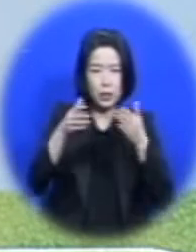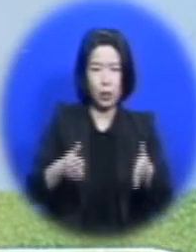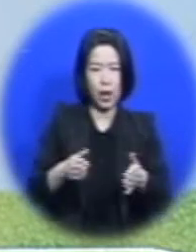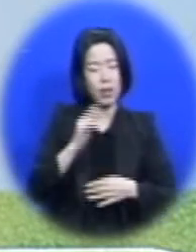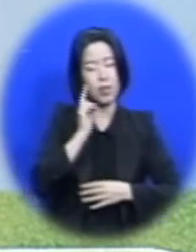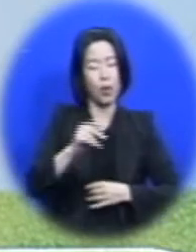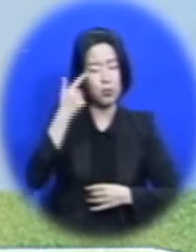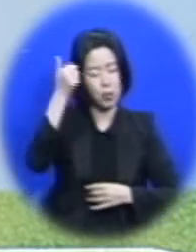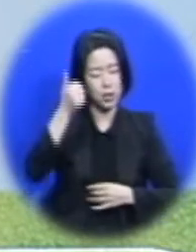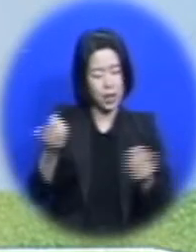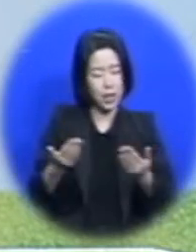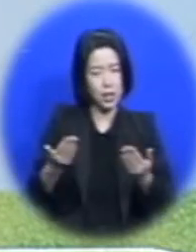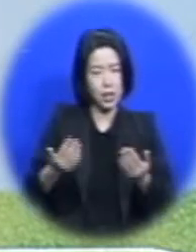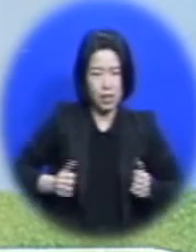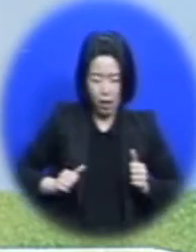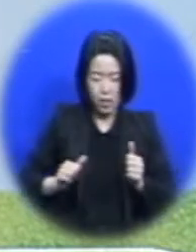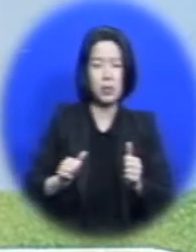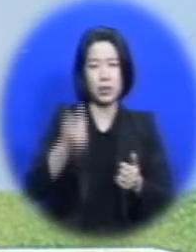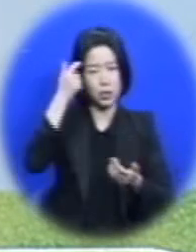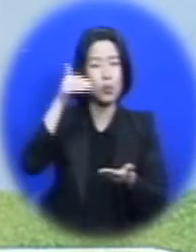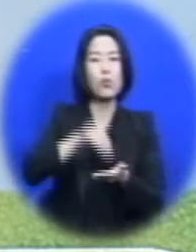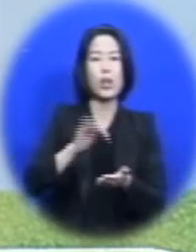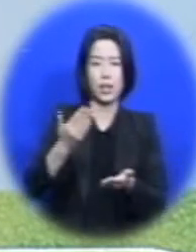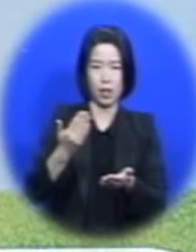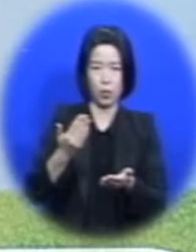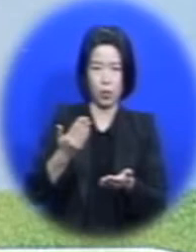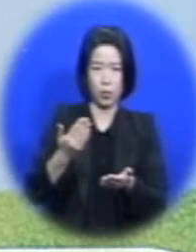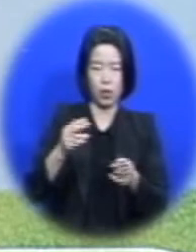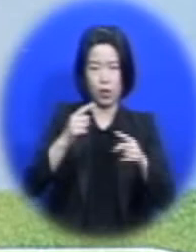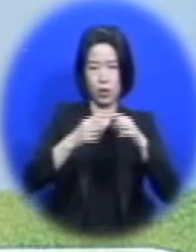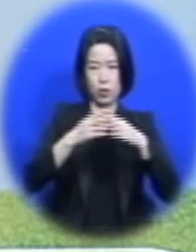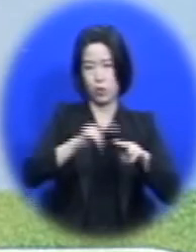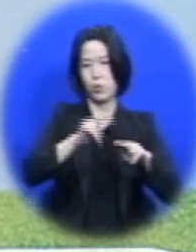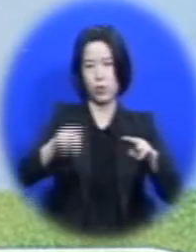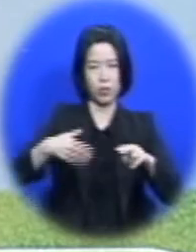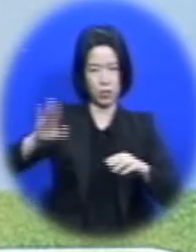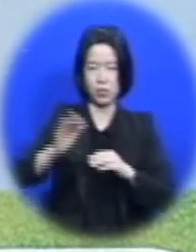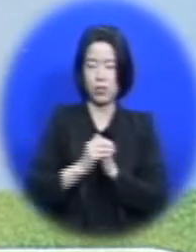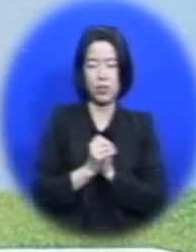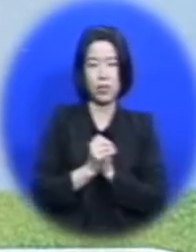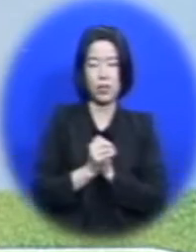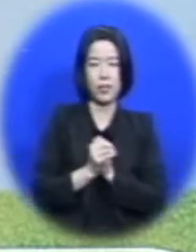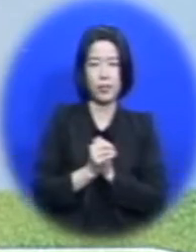목회를 열심히 한 것이 후회가 됩니다 그리고는 교회를 떠나 셨어요